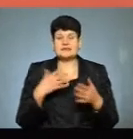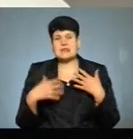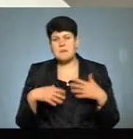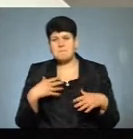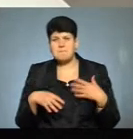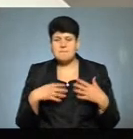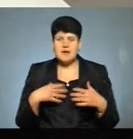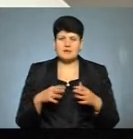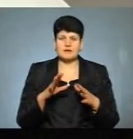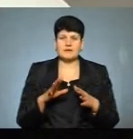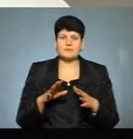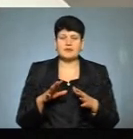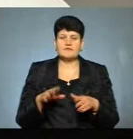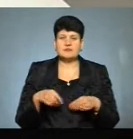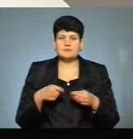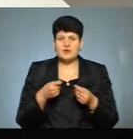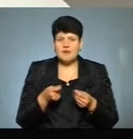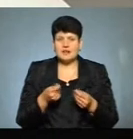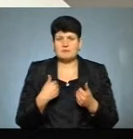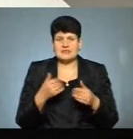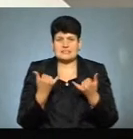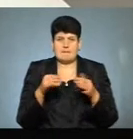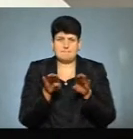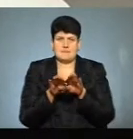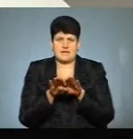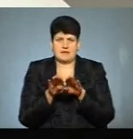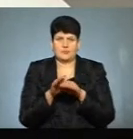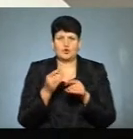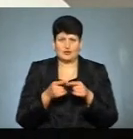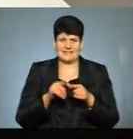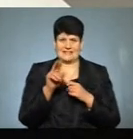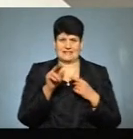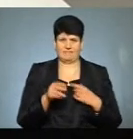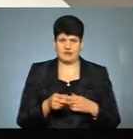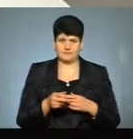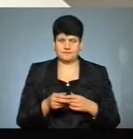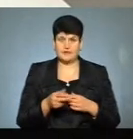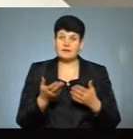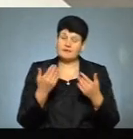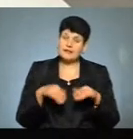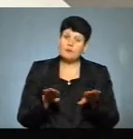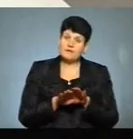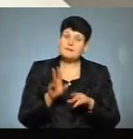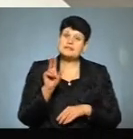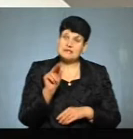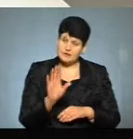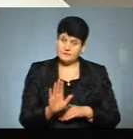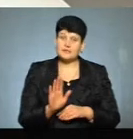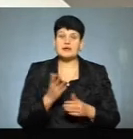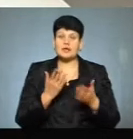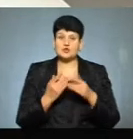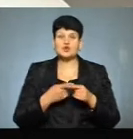всі подавалися, відповідно, ми зараз прирівнюємо до цієї цифри. Взагалі, порівняємо по цифрах, угу. Так? Якщо